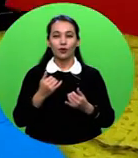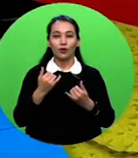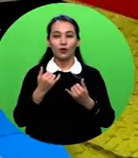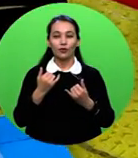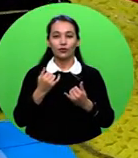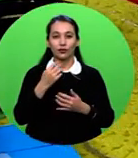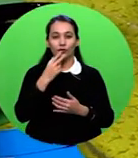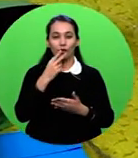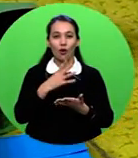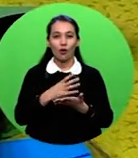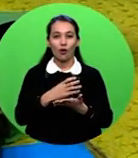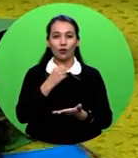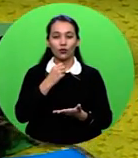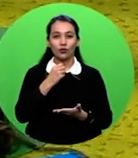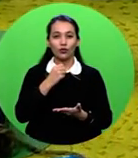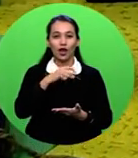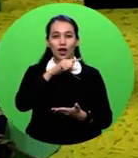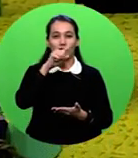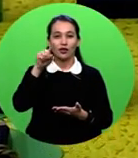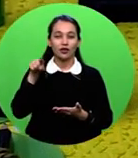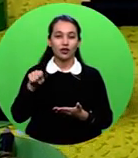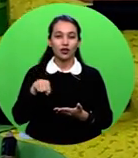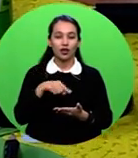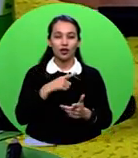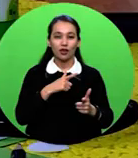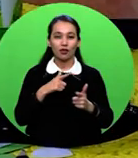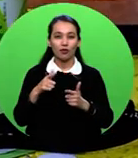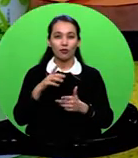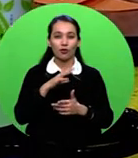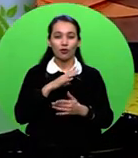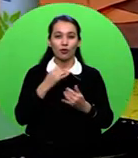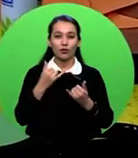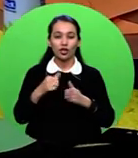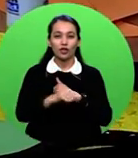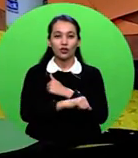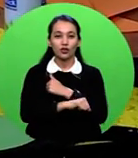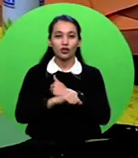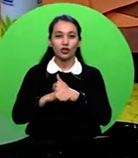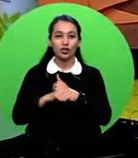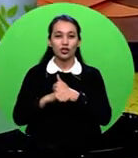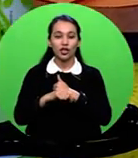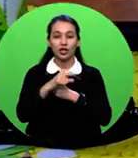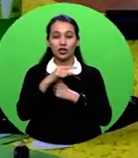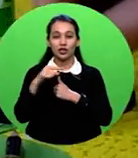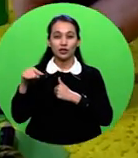Mana biz konusni aylana shaklini chiqarib oldik. Mana shu chiziq